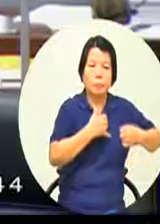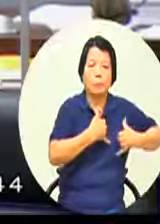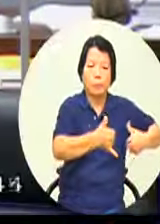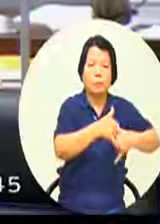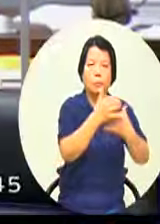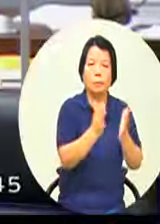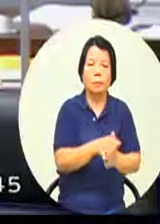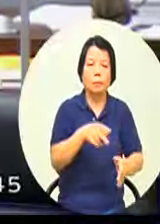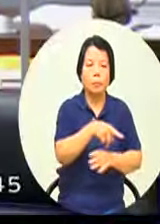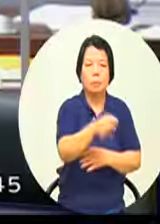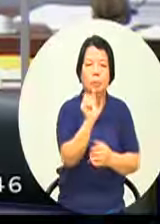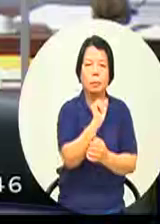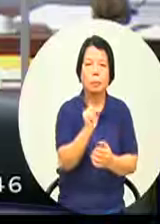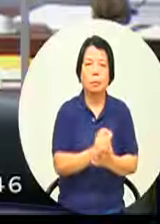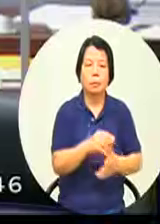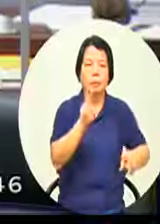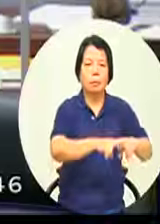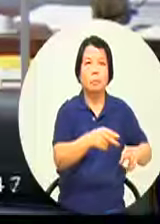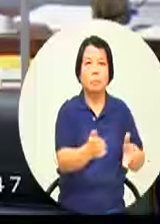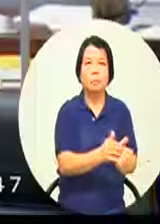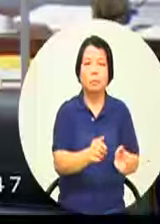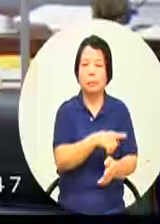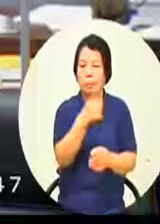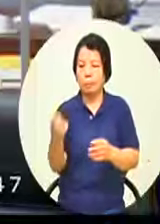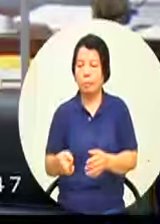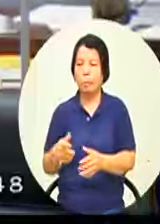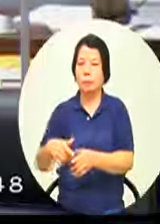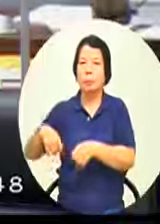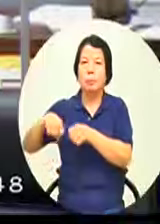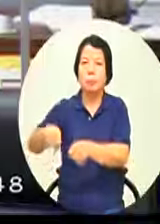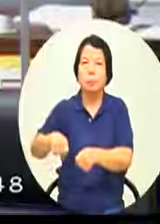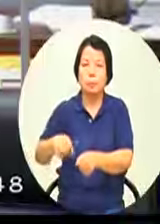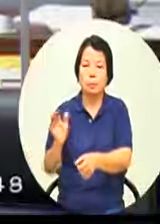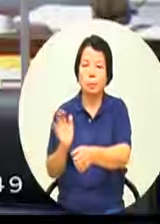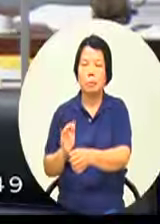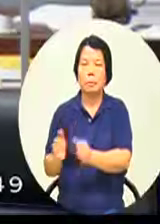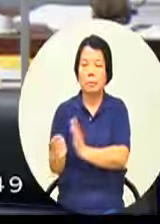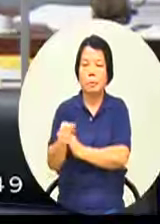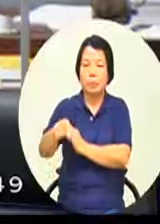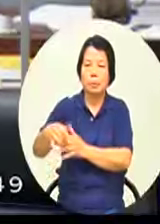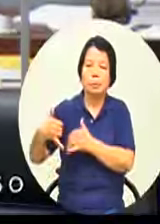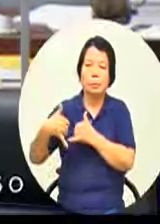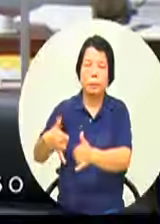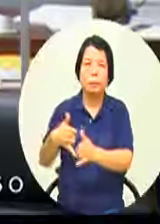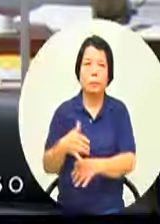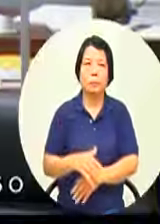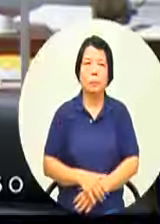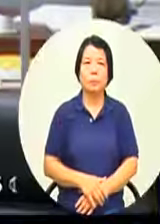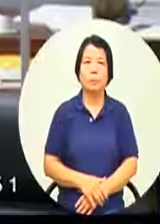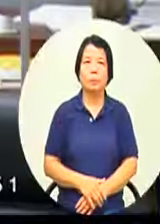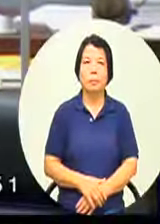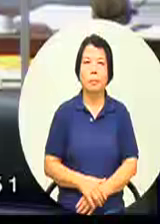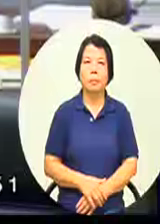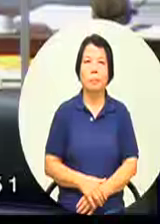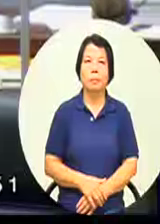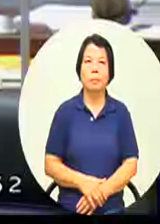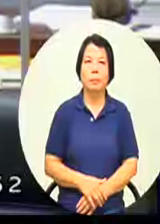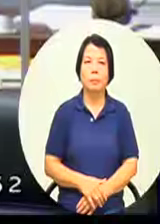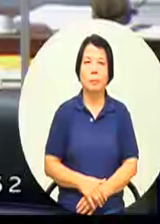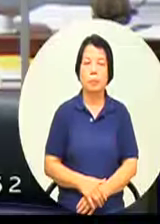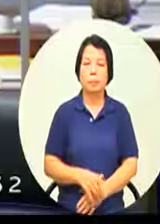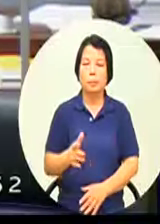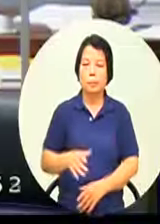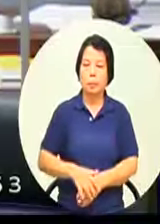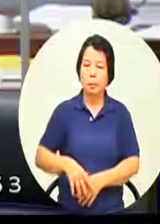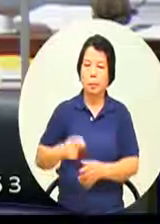走，所以现在机车啊，有很多都是走这一条旁边的大马路旁边的一个虽然不是